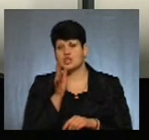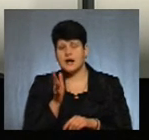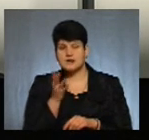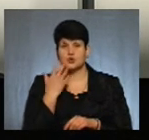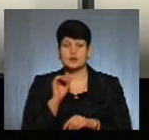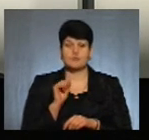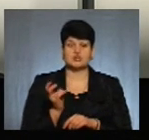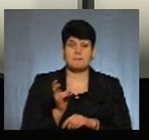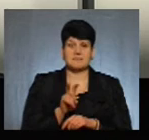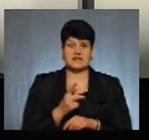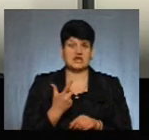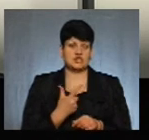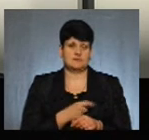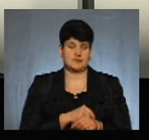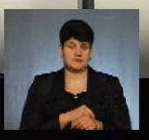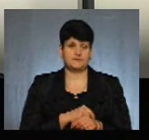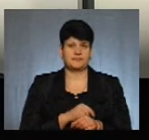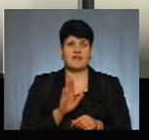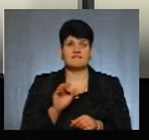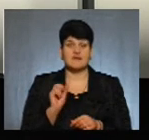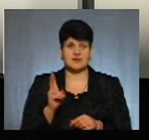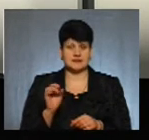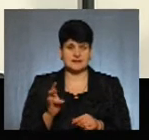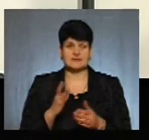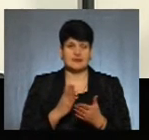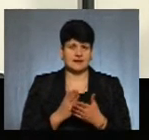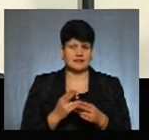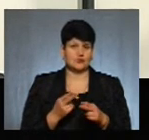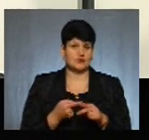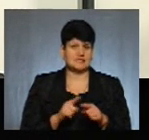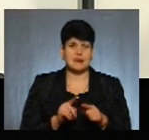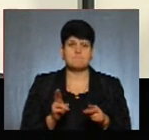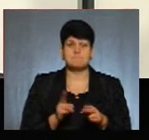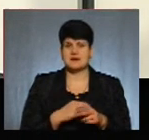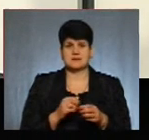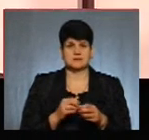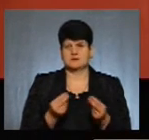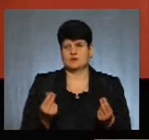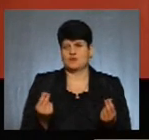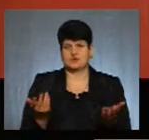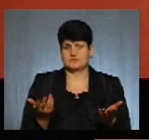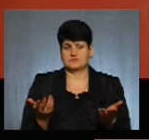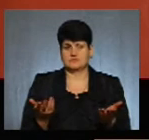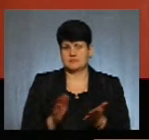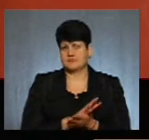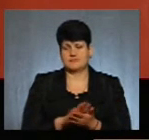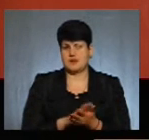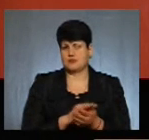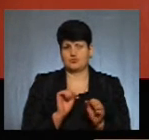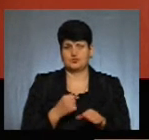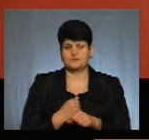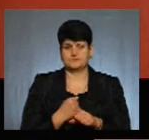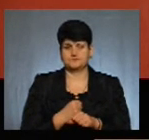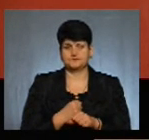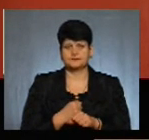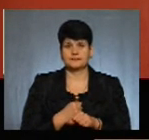коли він може прийти і щепитися. Так як вакцина є наявна, це безкоштовно. Тобто безкоштовно для як для дорослих, так і